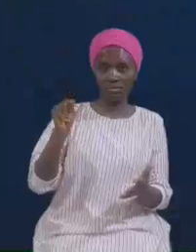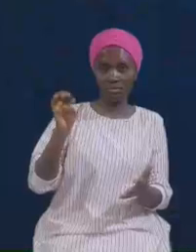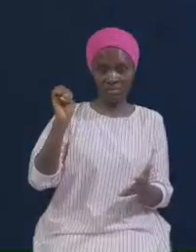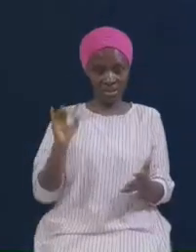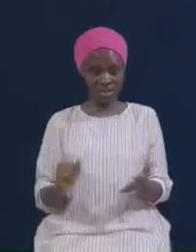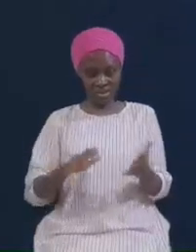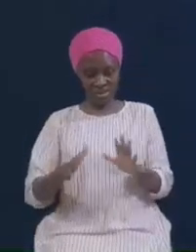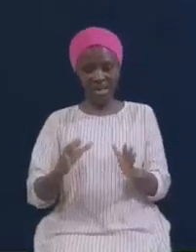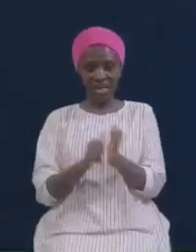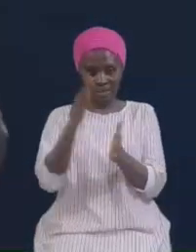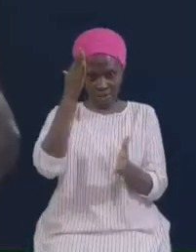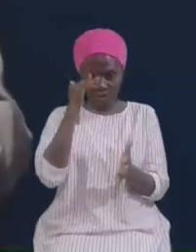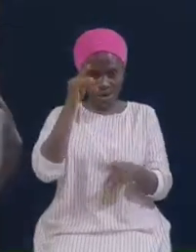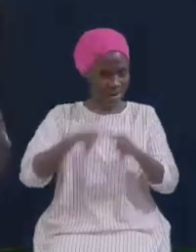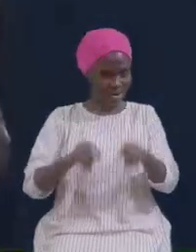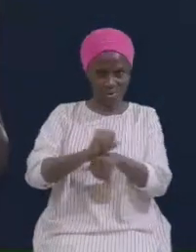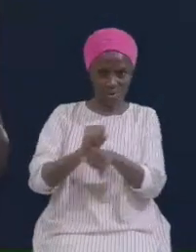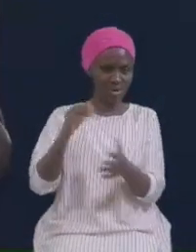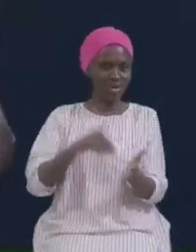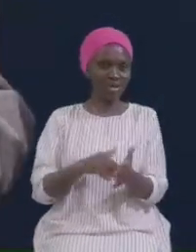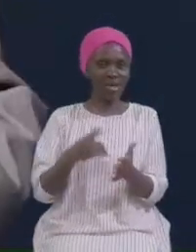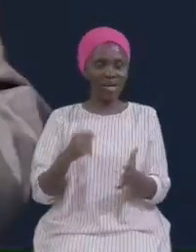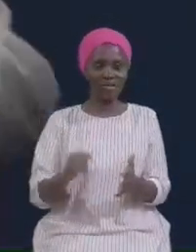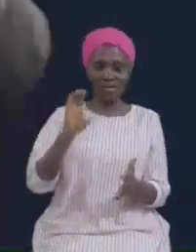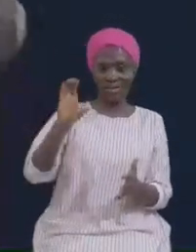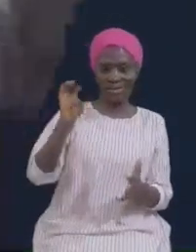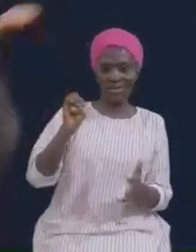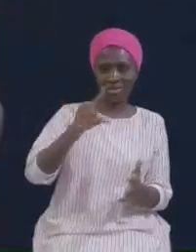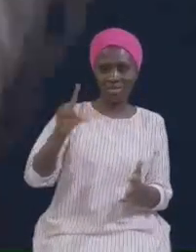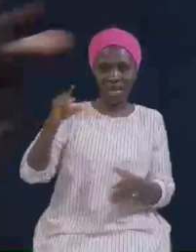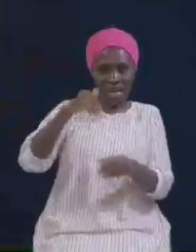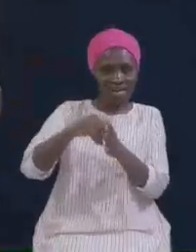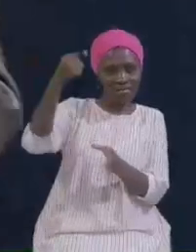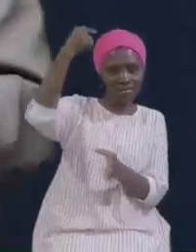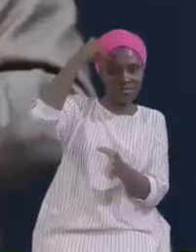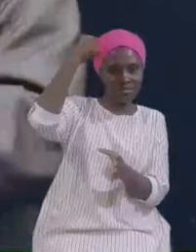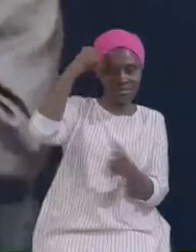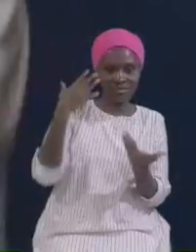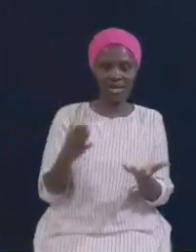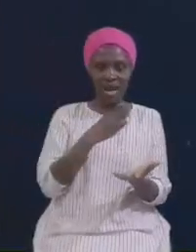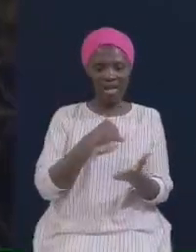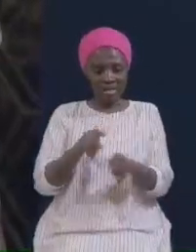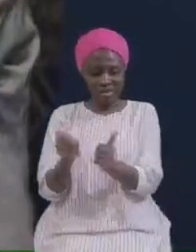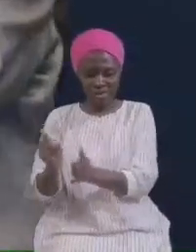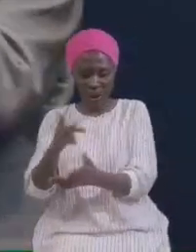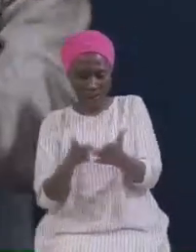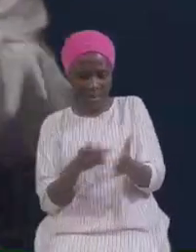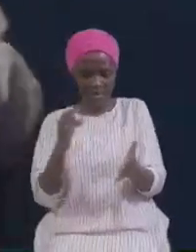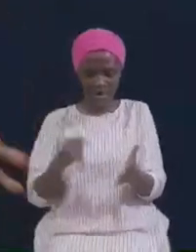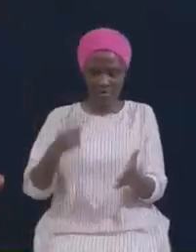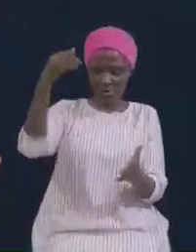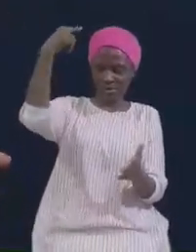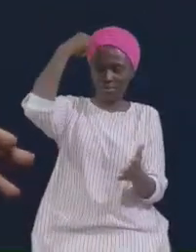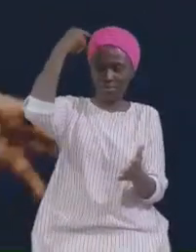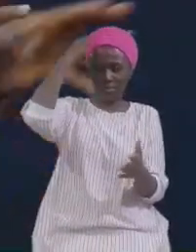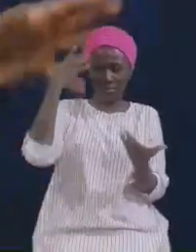Certaines cellules du cerveau, on dit telle cellule est morte, telle cellule est morte. Et différentes parties du cerveau, tu as